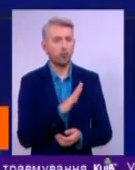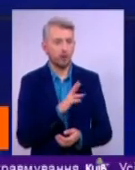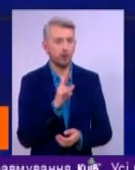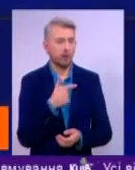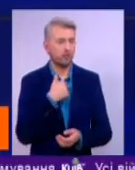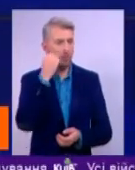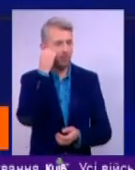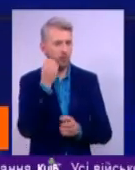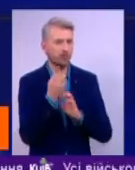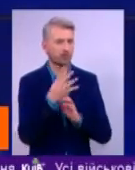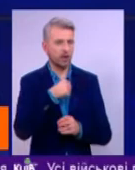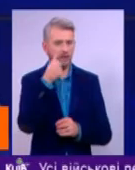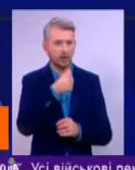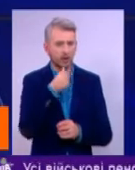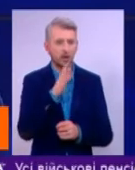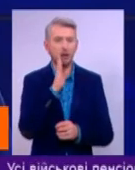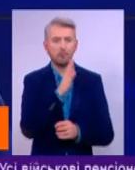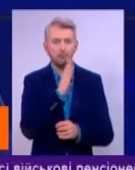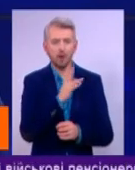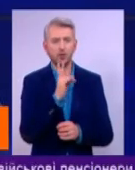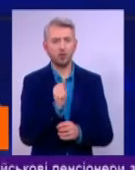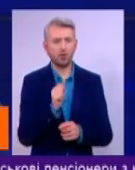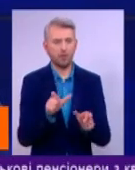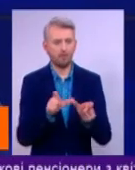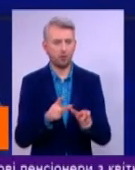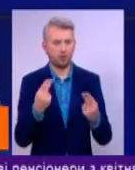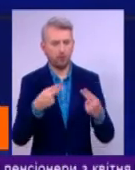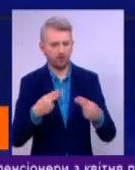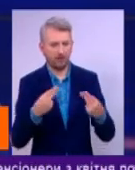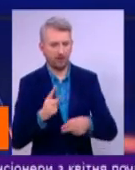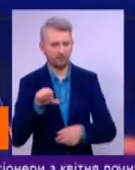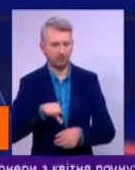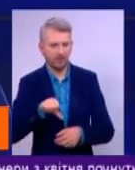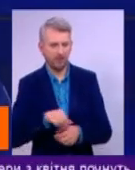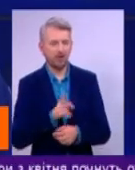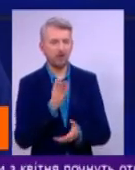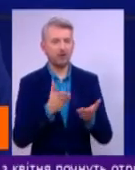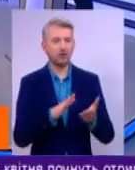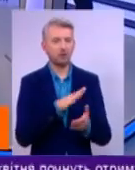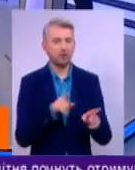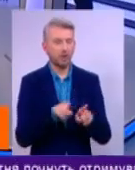пам'ятаємо, там 14-й рік, мами, які на блокпостах там і все таке інше, якщо були такі